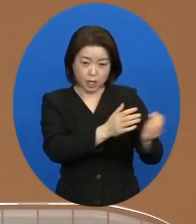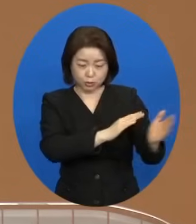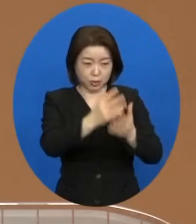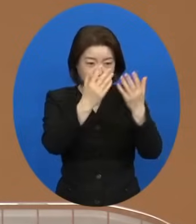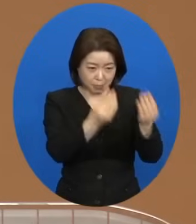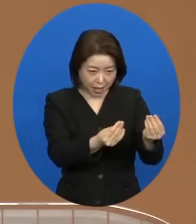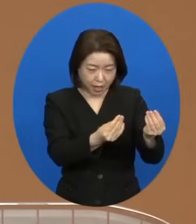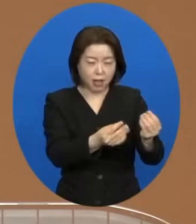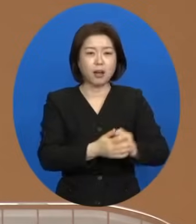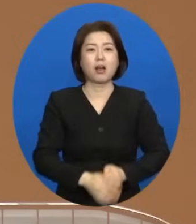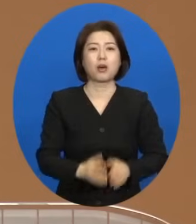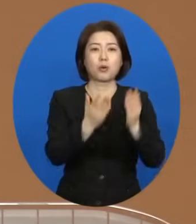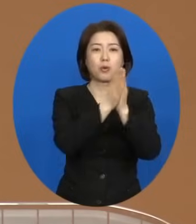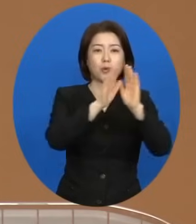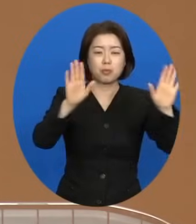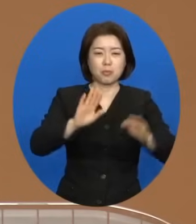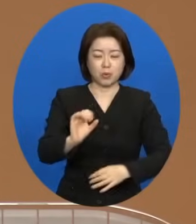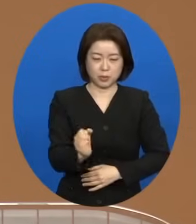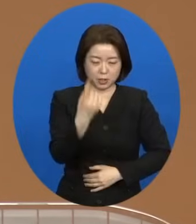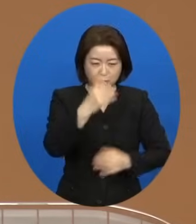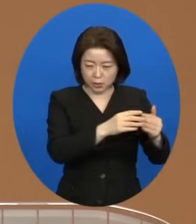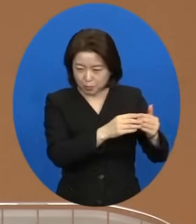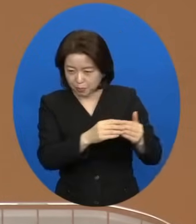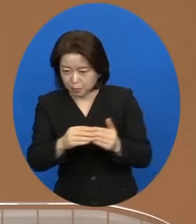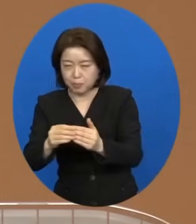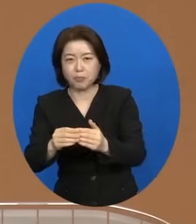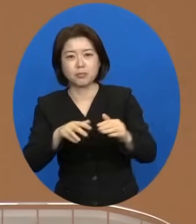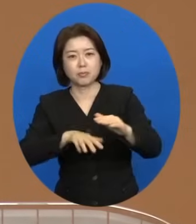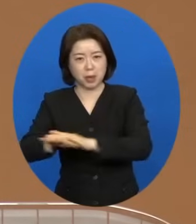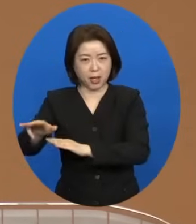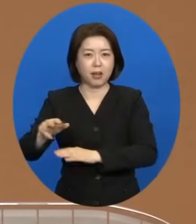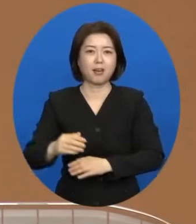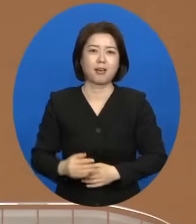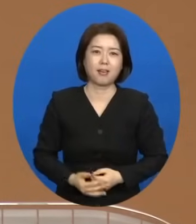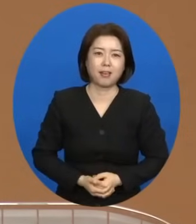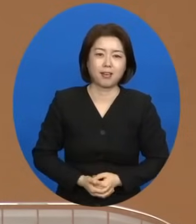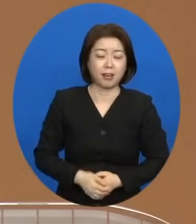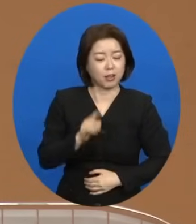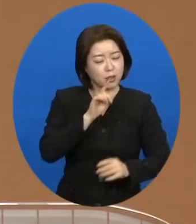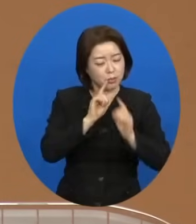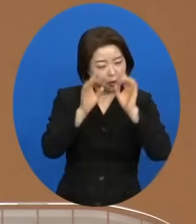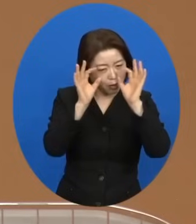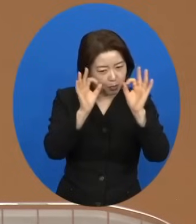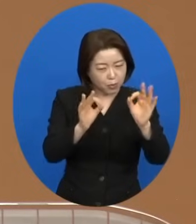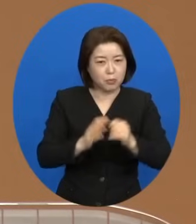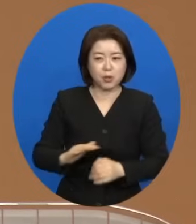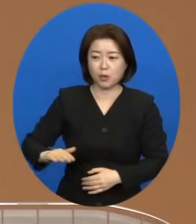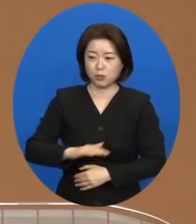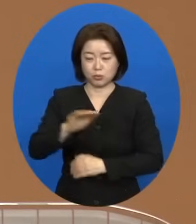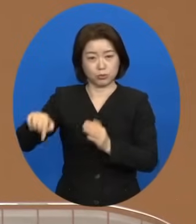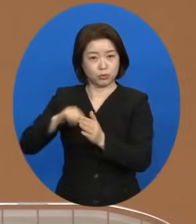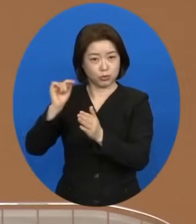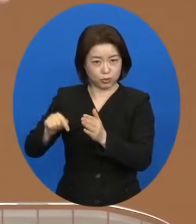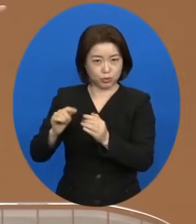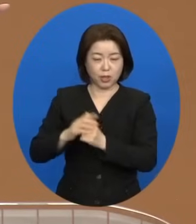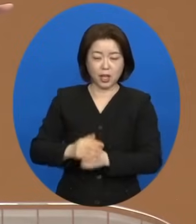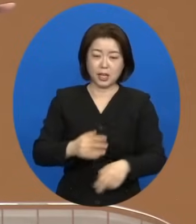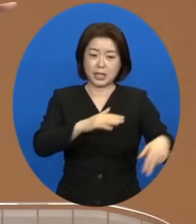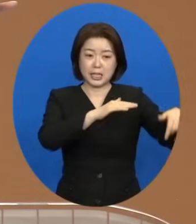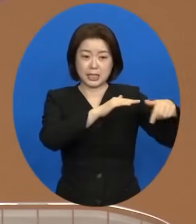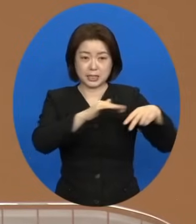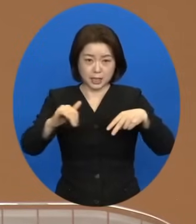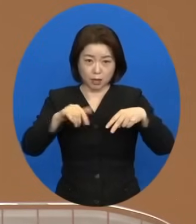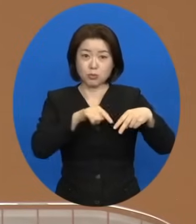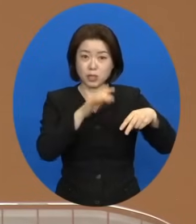행하신 것이죠 그러니까이 말씀을 우리에게 적용해 보면 우리에게 주는 메시지가 무엇이냐면 우리들 중에 사무엘이